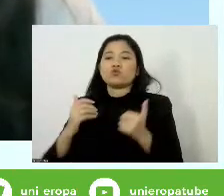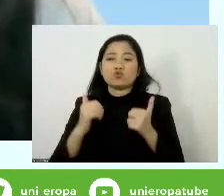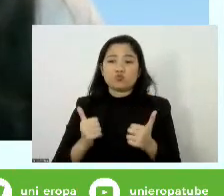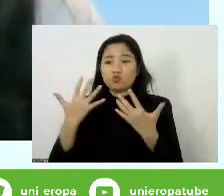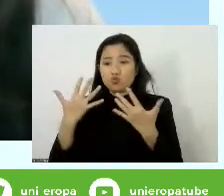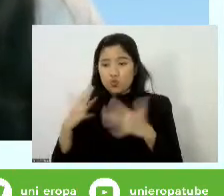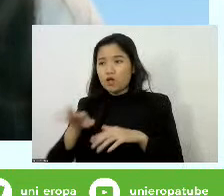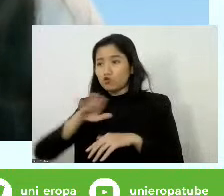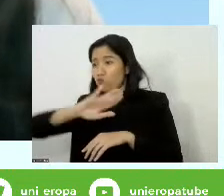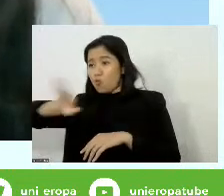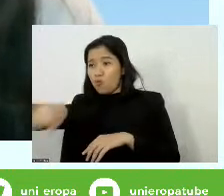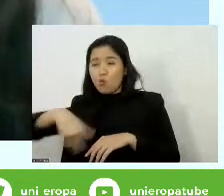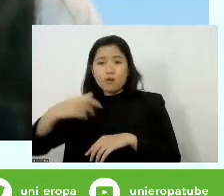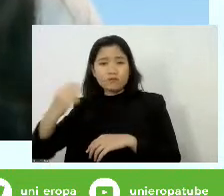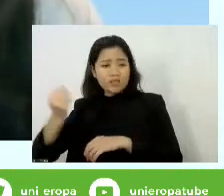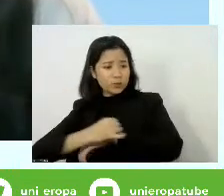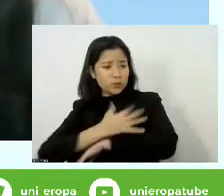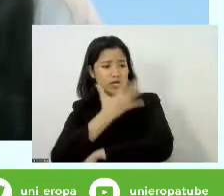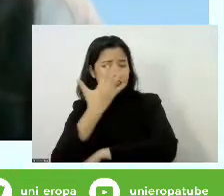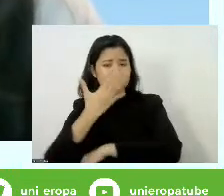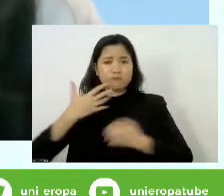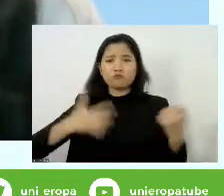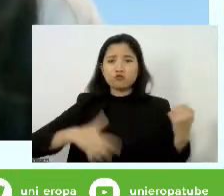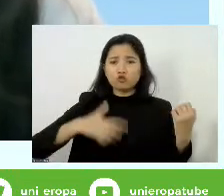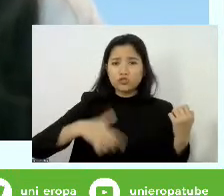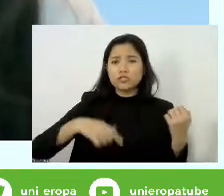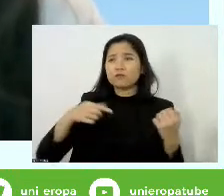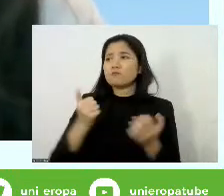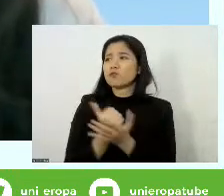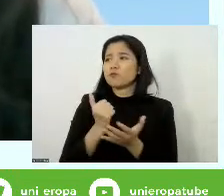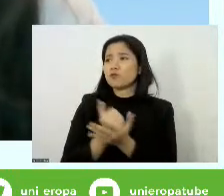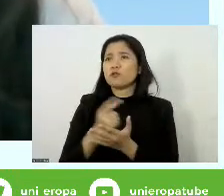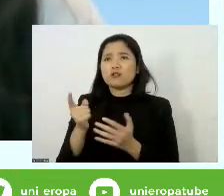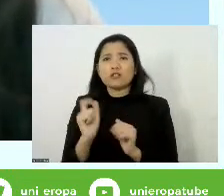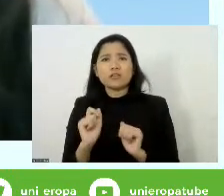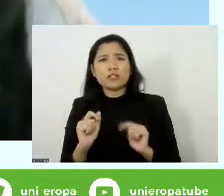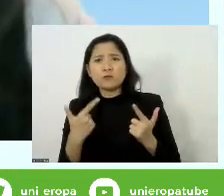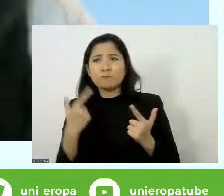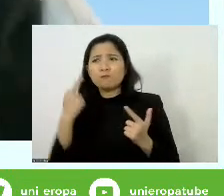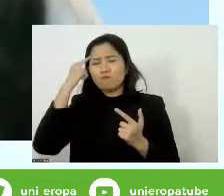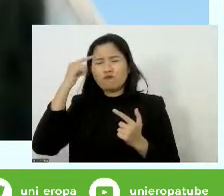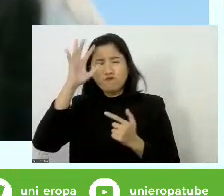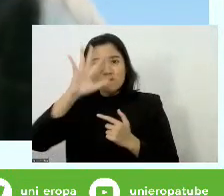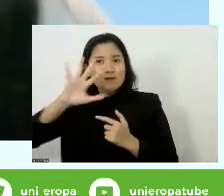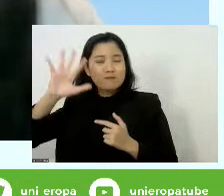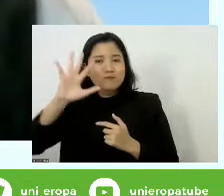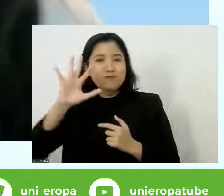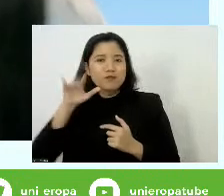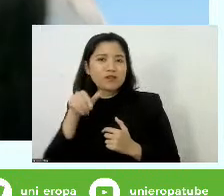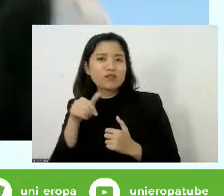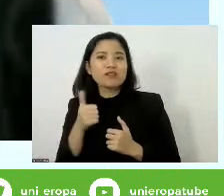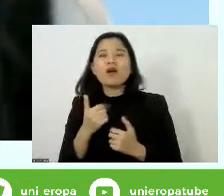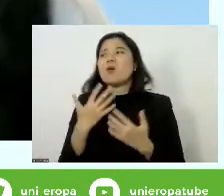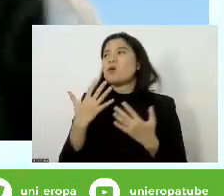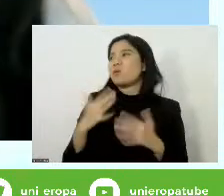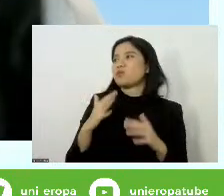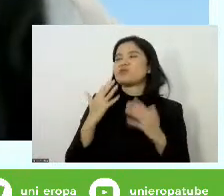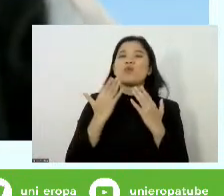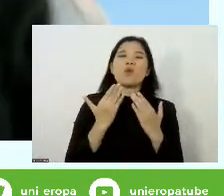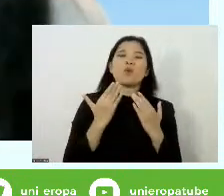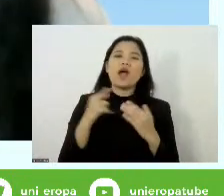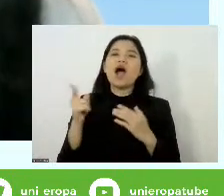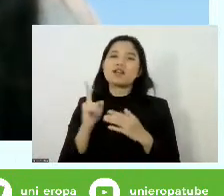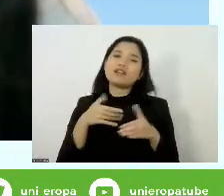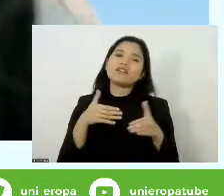jadi musik gokilnya berarti kamu living the dream banget yeah semoga ya kepada kesulitan